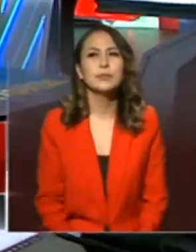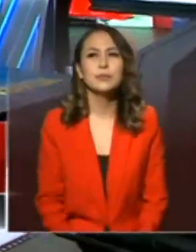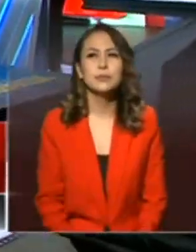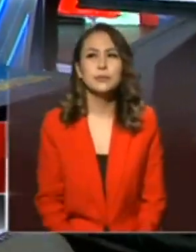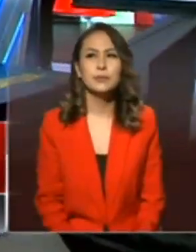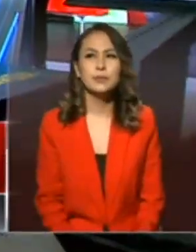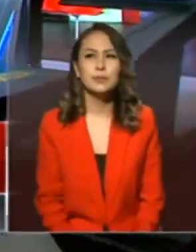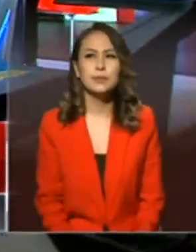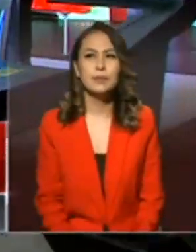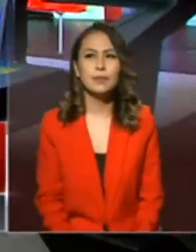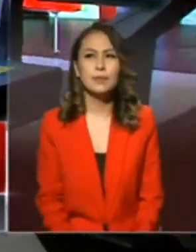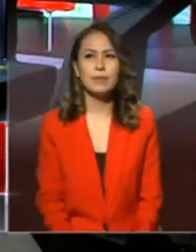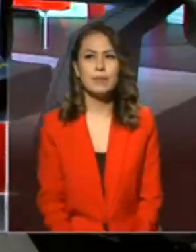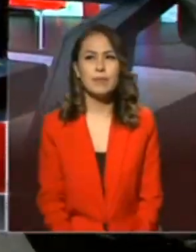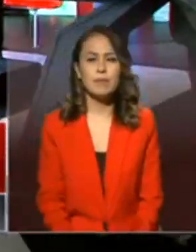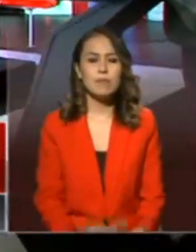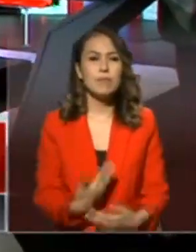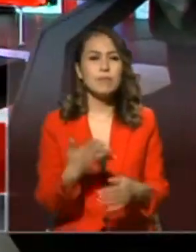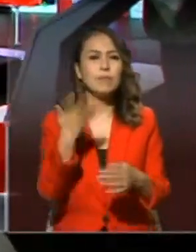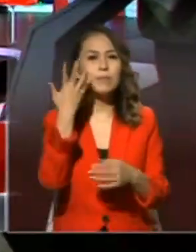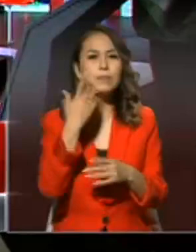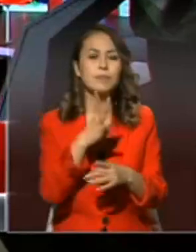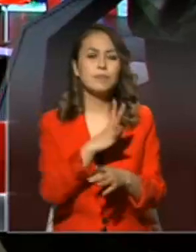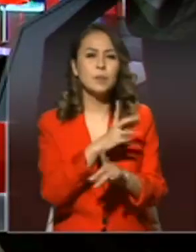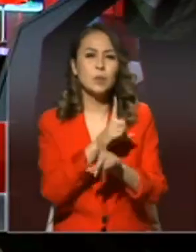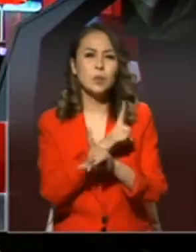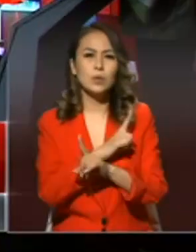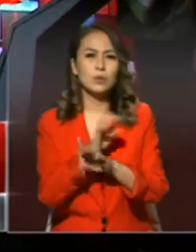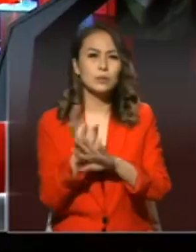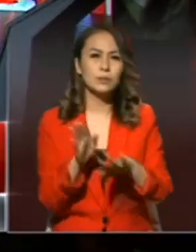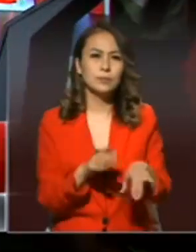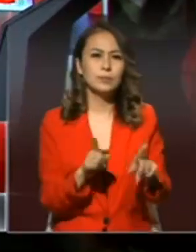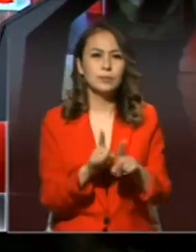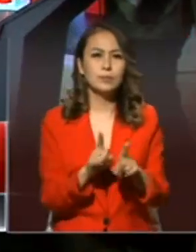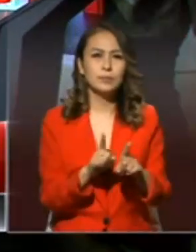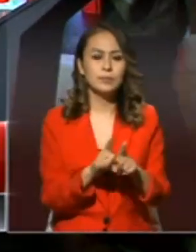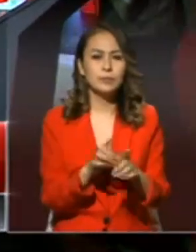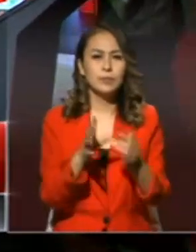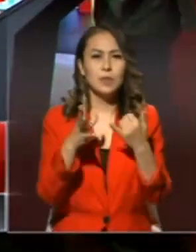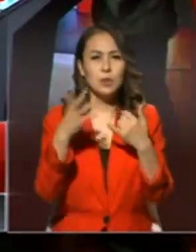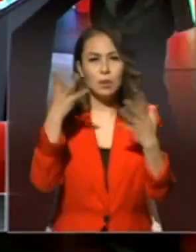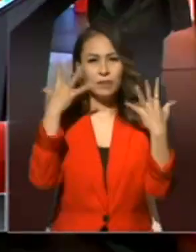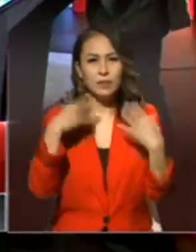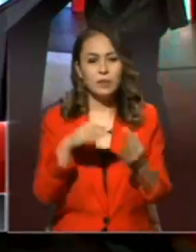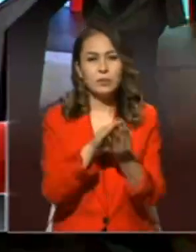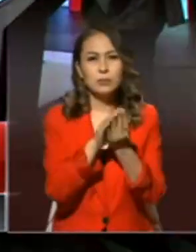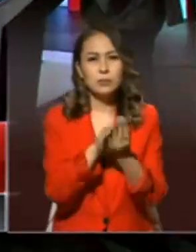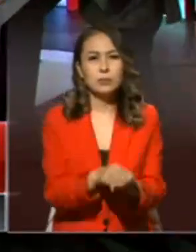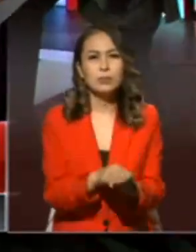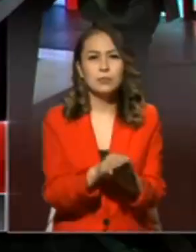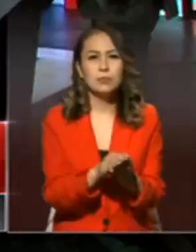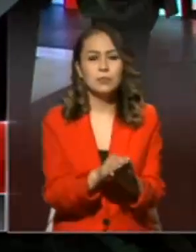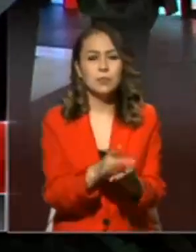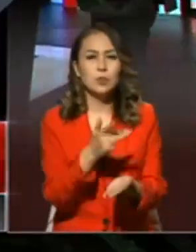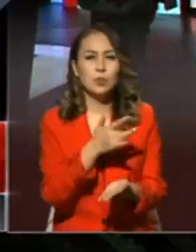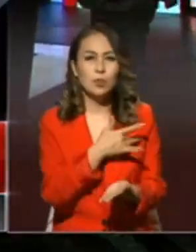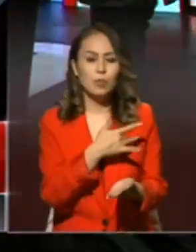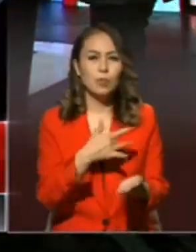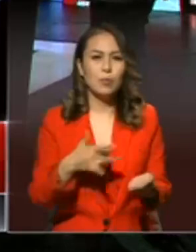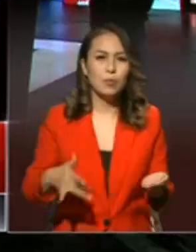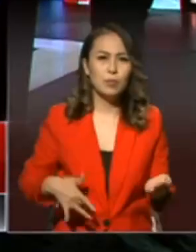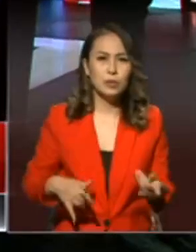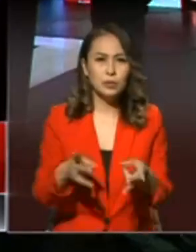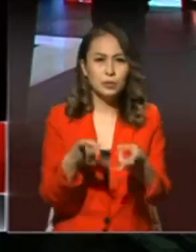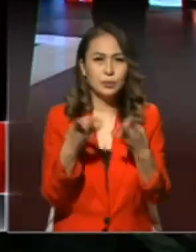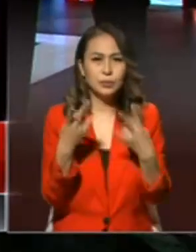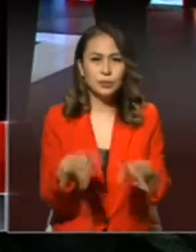Мына сіздің дүниеден өткеннен кейінгі сіздің мына жарай тәніңіз жерге тапсырылар, бірақ оның ішкі ағзаларыңыз, жүрегіңіз, бауырыңыз, бүйрегіңіз ешкімге керек